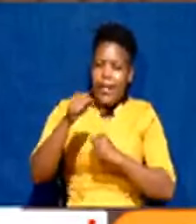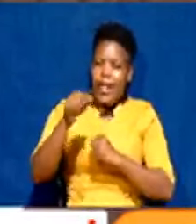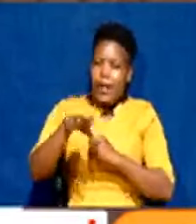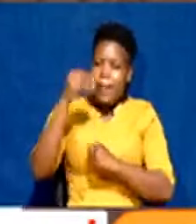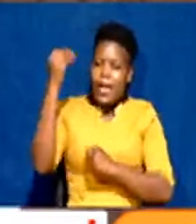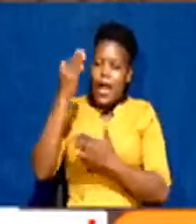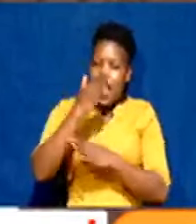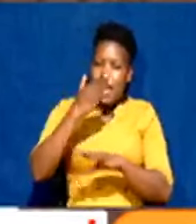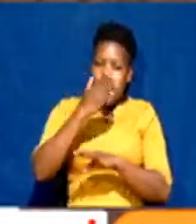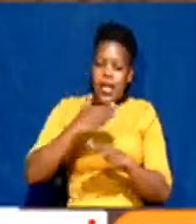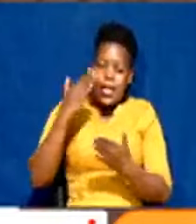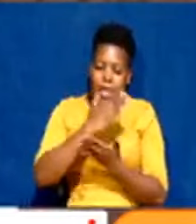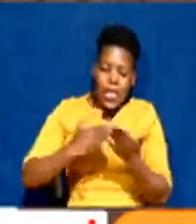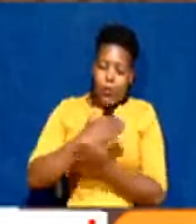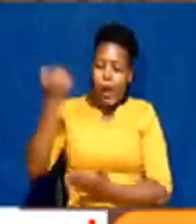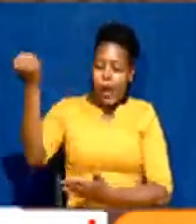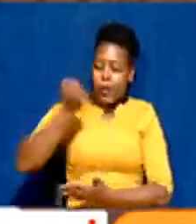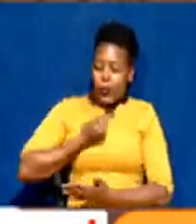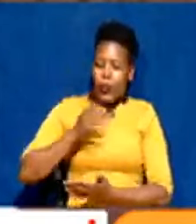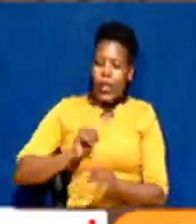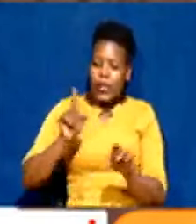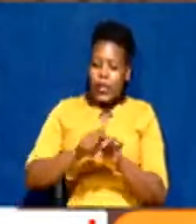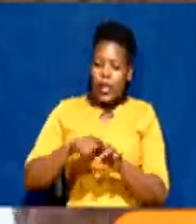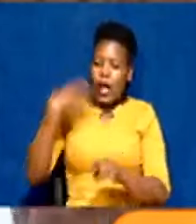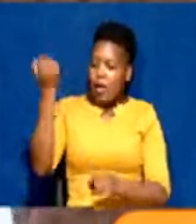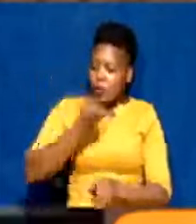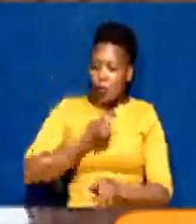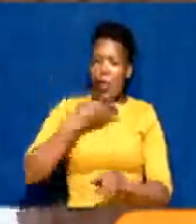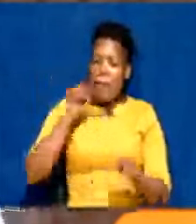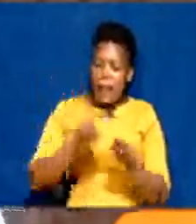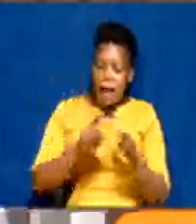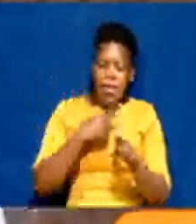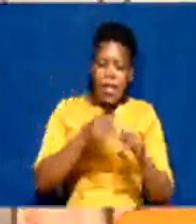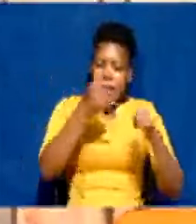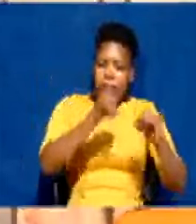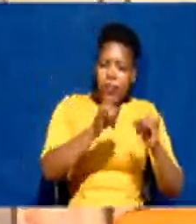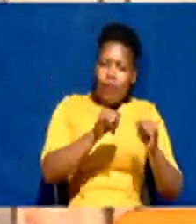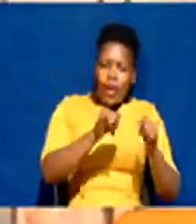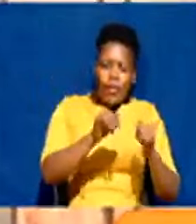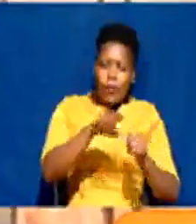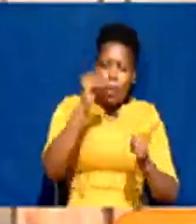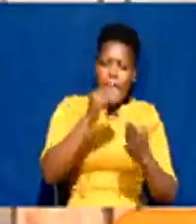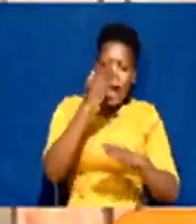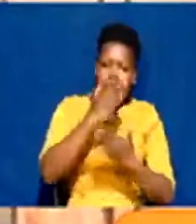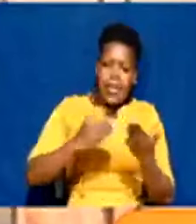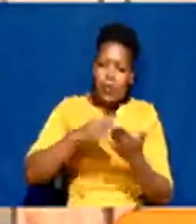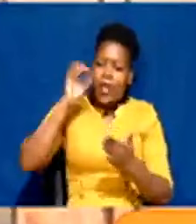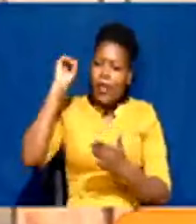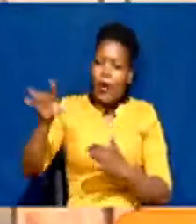sister yake, akadunga brother yake. Kisu tukangangana, nikachukua, nikarusha. Brothangu